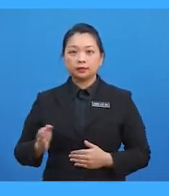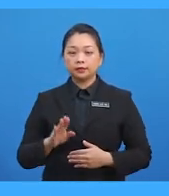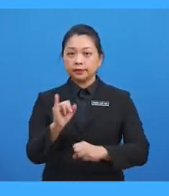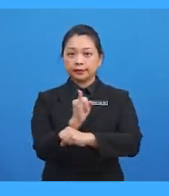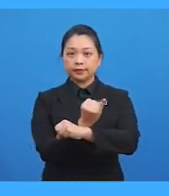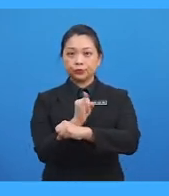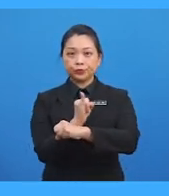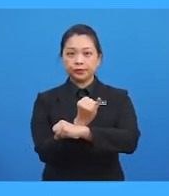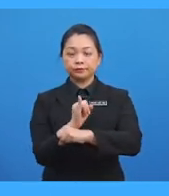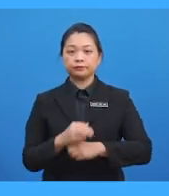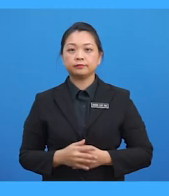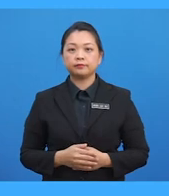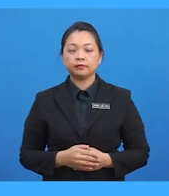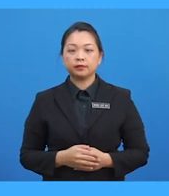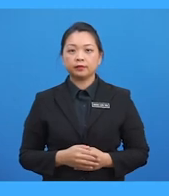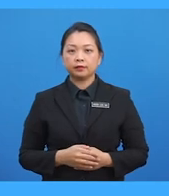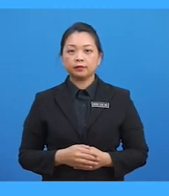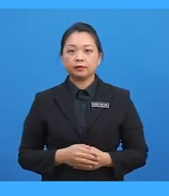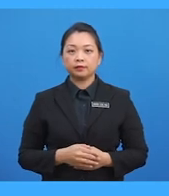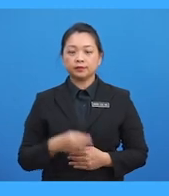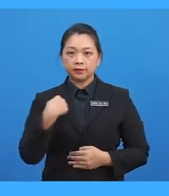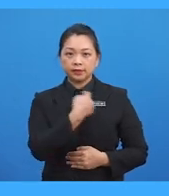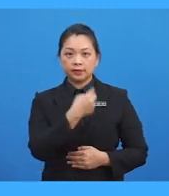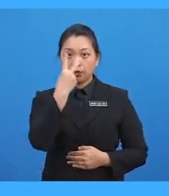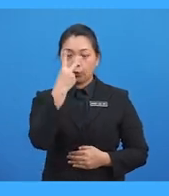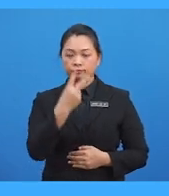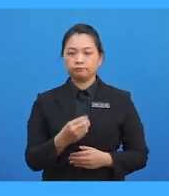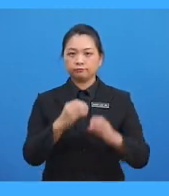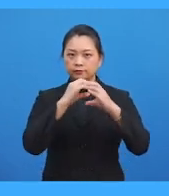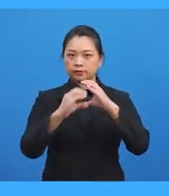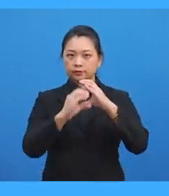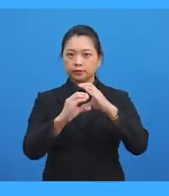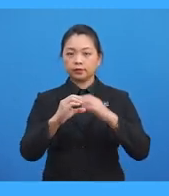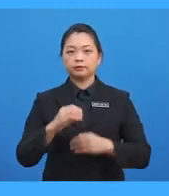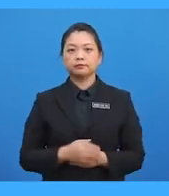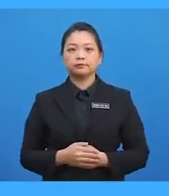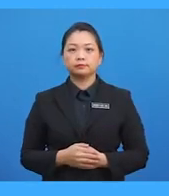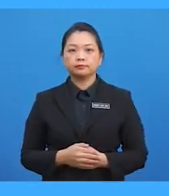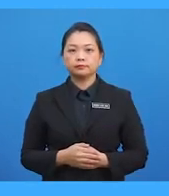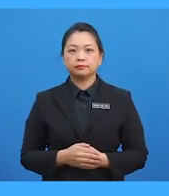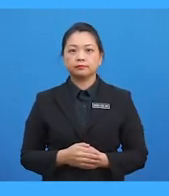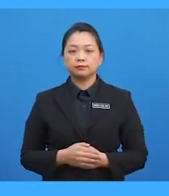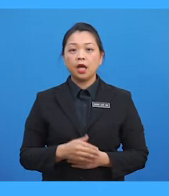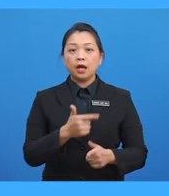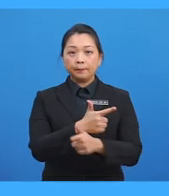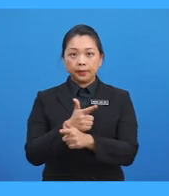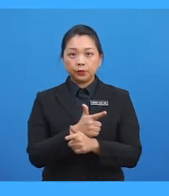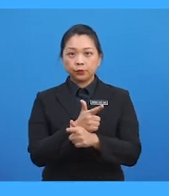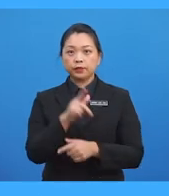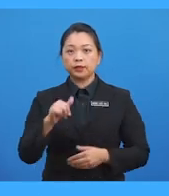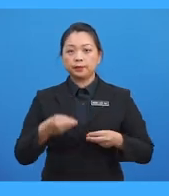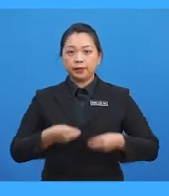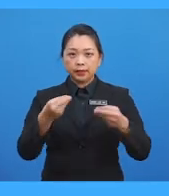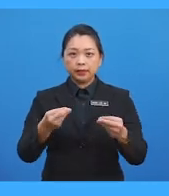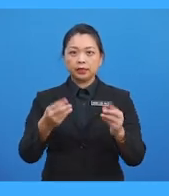industri. Baik, kita ke hak cipta. Apa itu hak cipta? Hak cipta ialah perlindungan yang